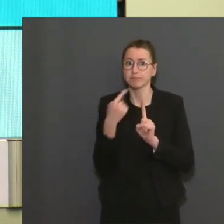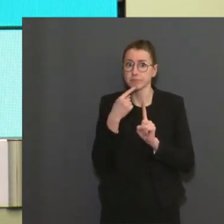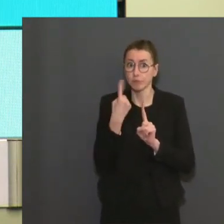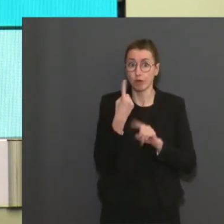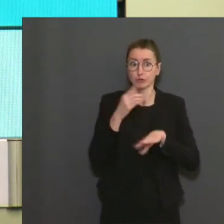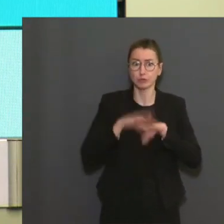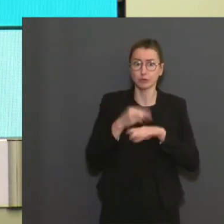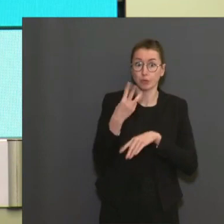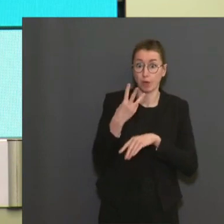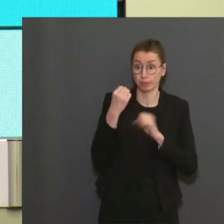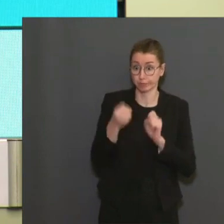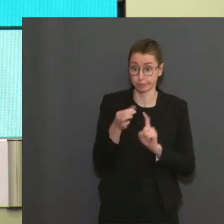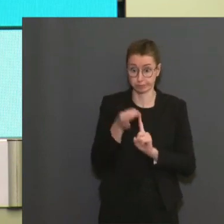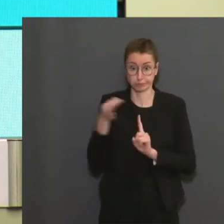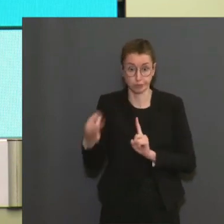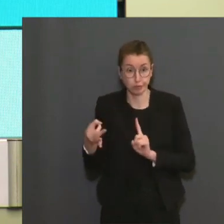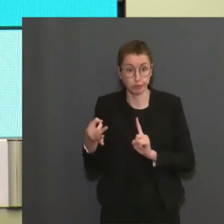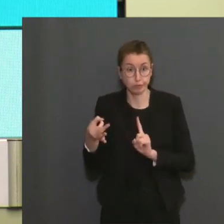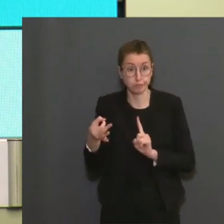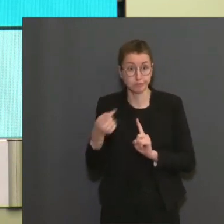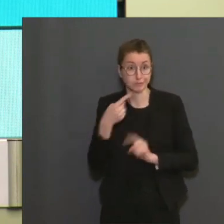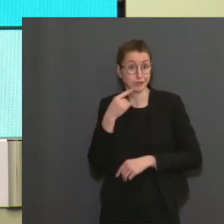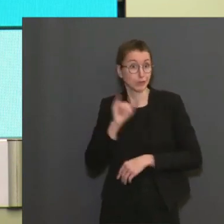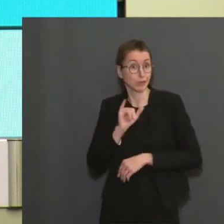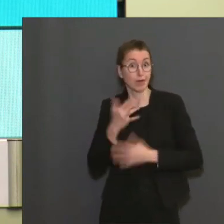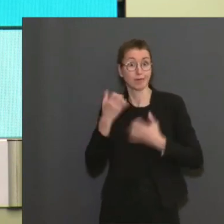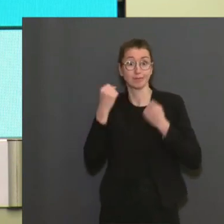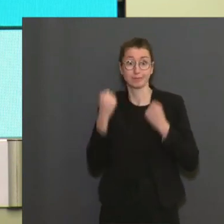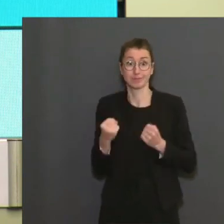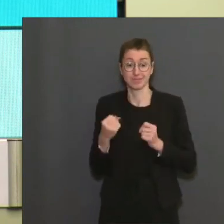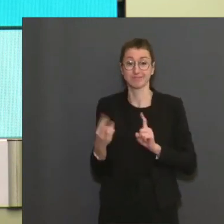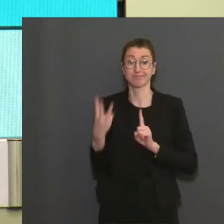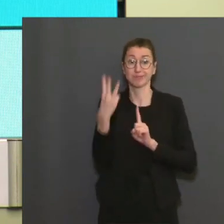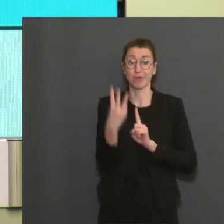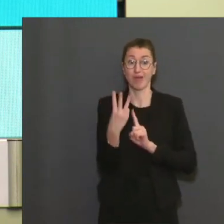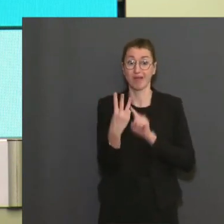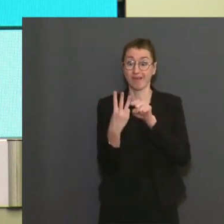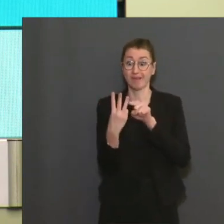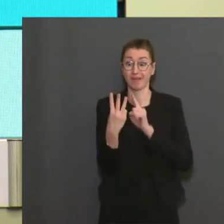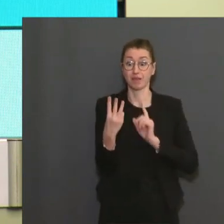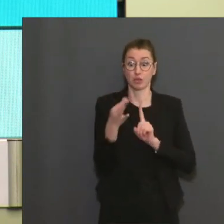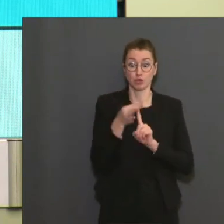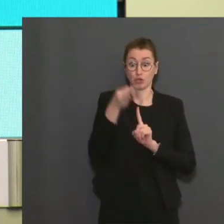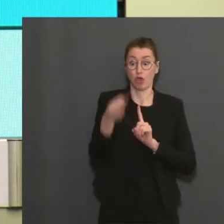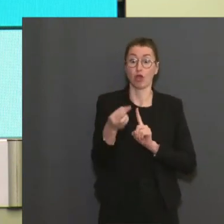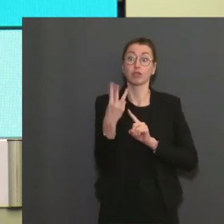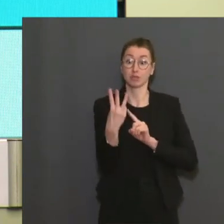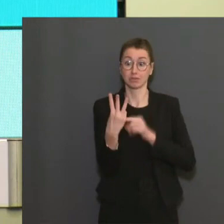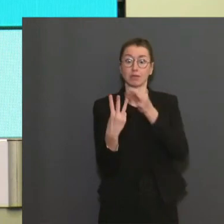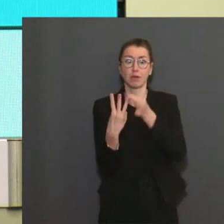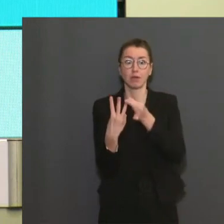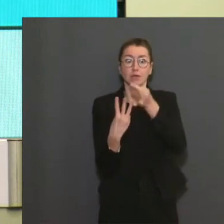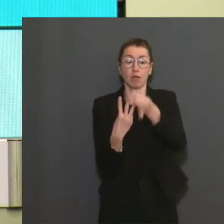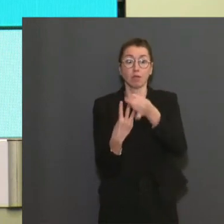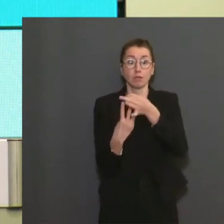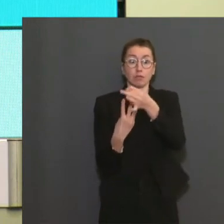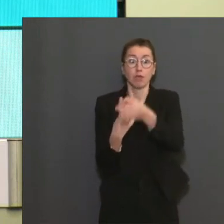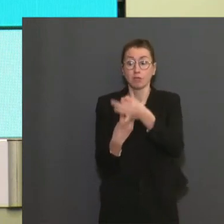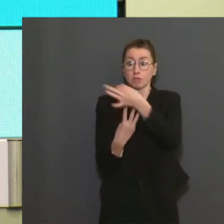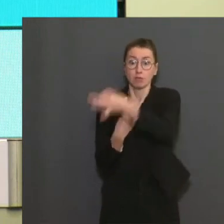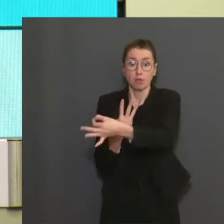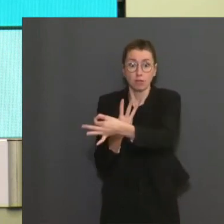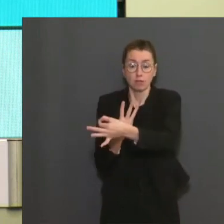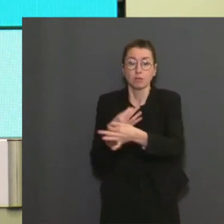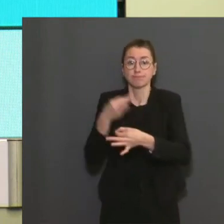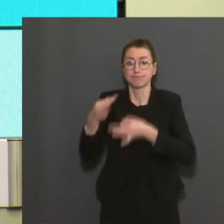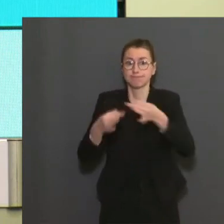qu'en moyenne, il y aura un de ces contacts qui pourrait être devenu positif parce qu'il a été en contact avec vous. Et